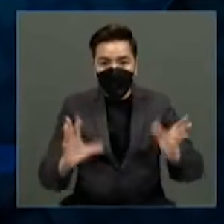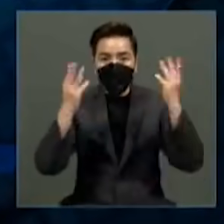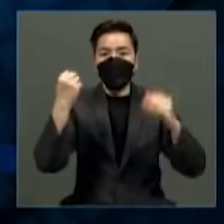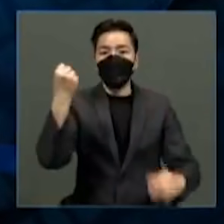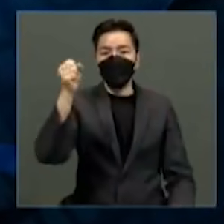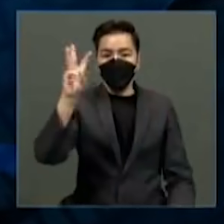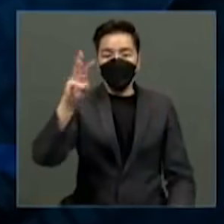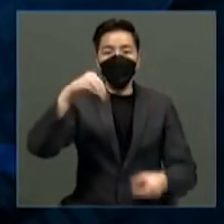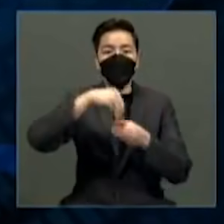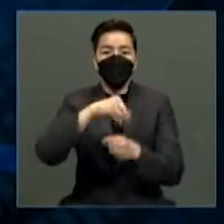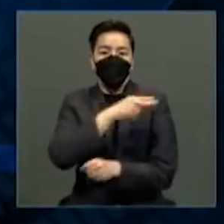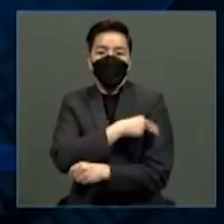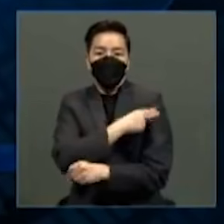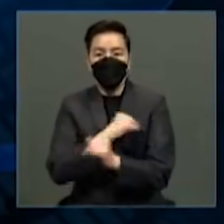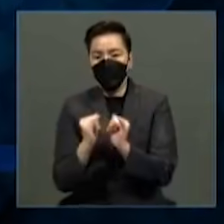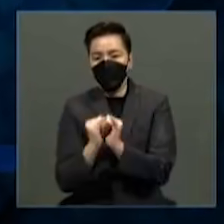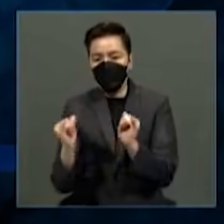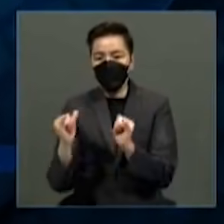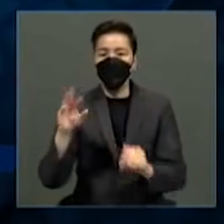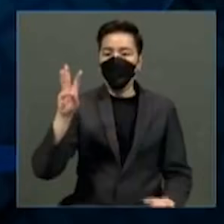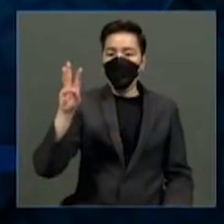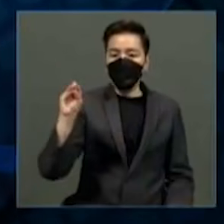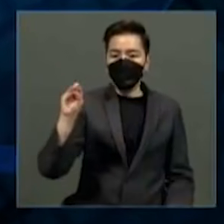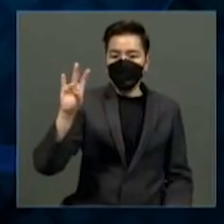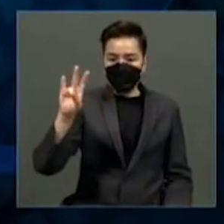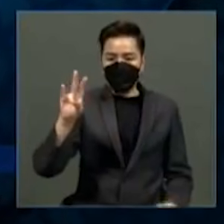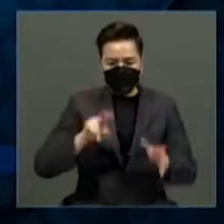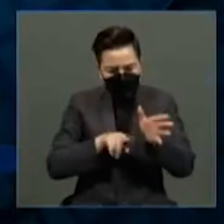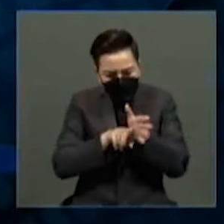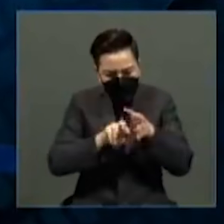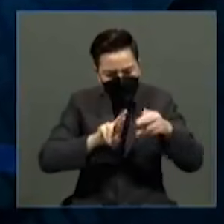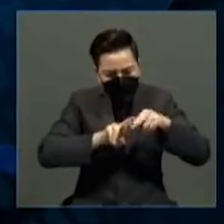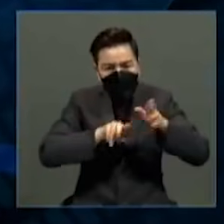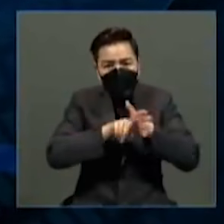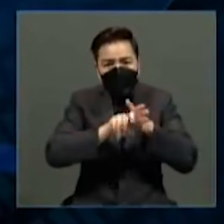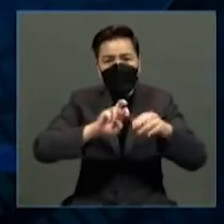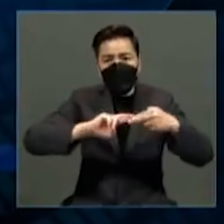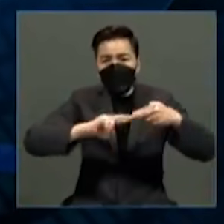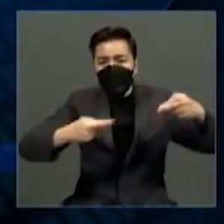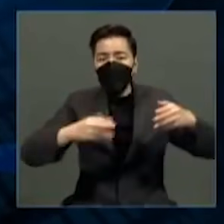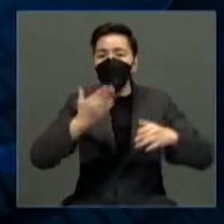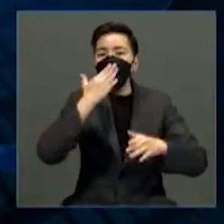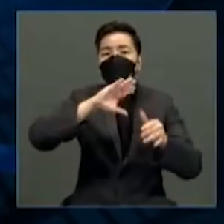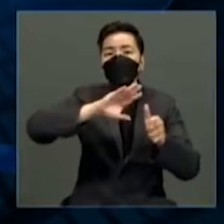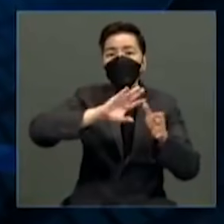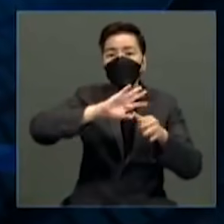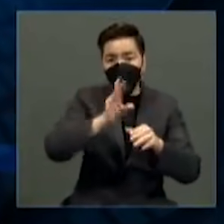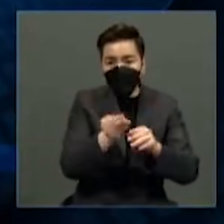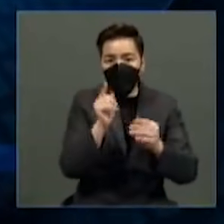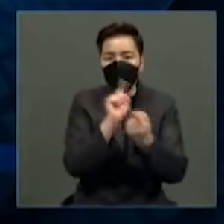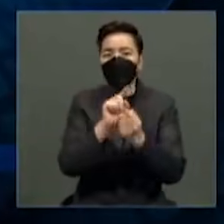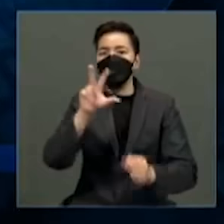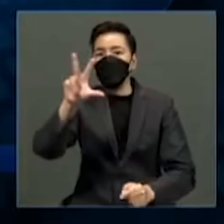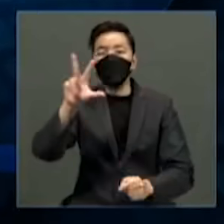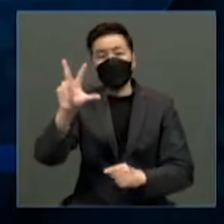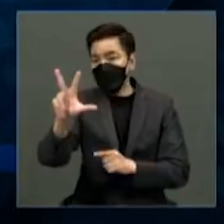กำลังรักษาอยู่67รายมีการสุ่มตรวจสายพันธุ์เชื้อแอฟริกาใต้นะครับพบ3รายนะครับทั้ง3รายหายป่วย